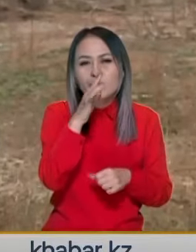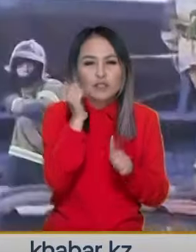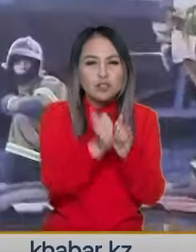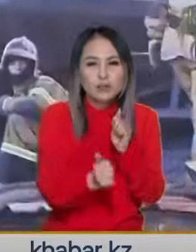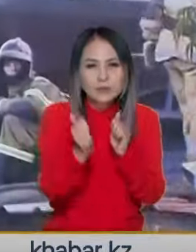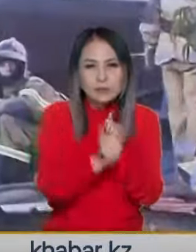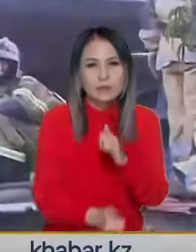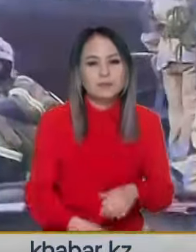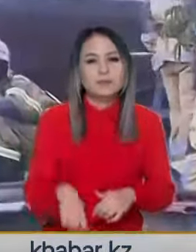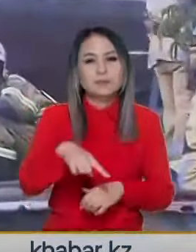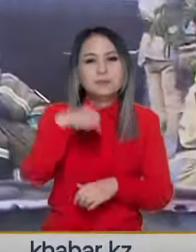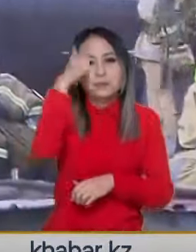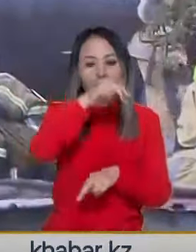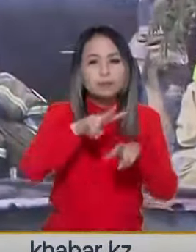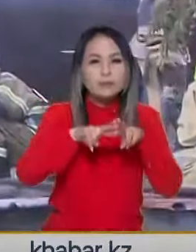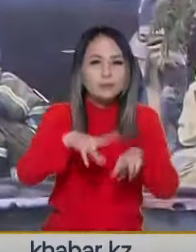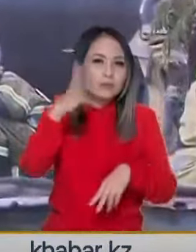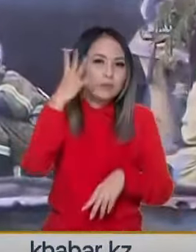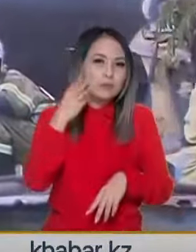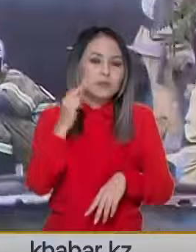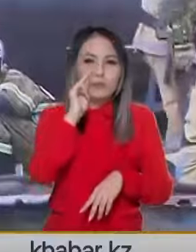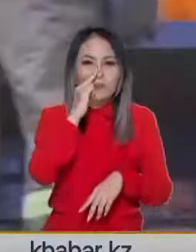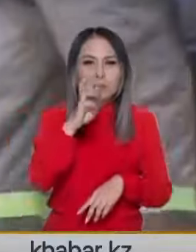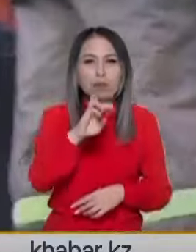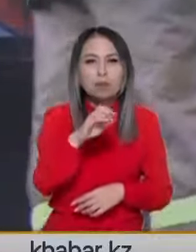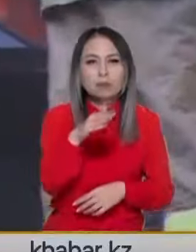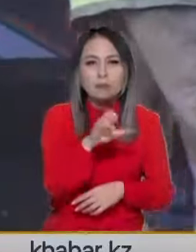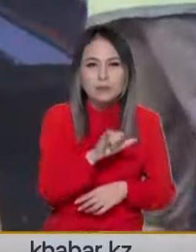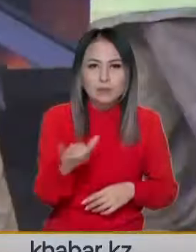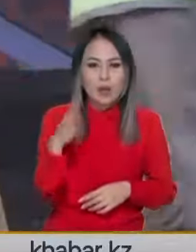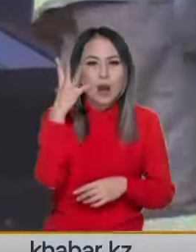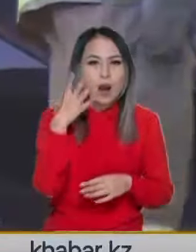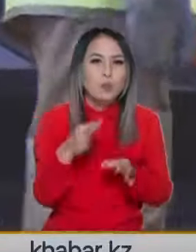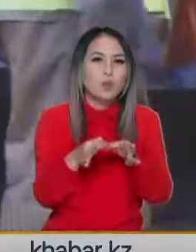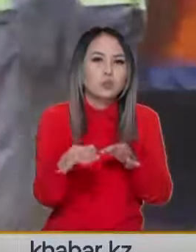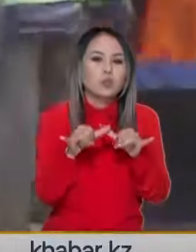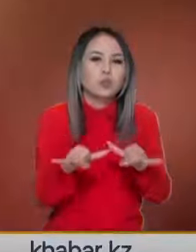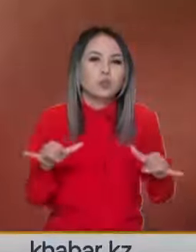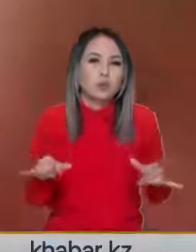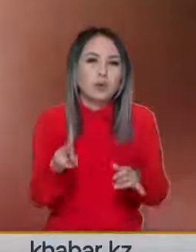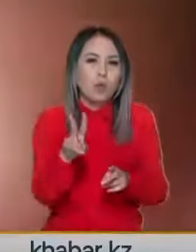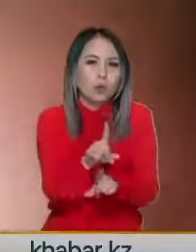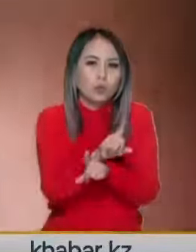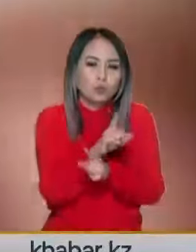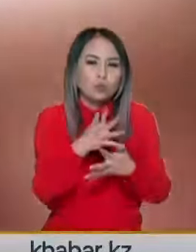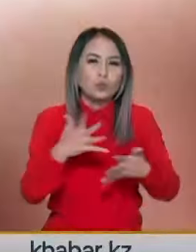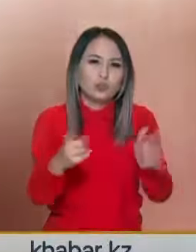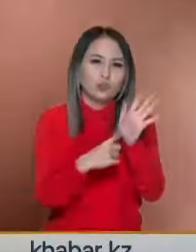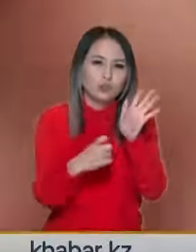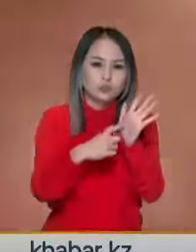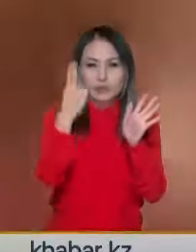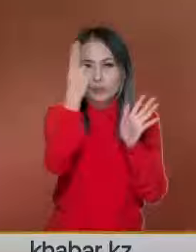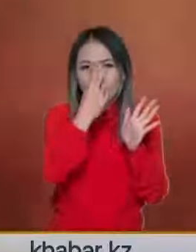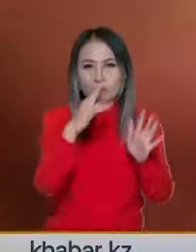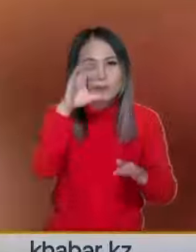кетеді. Биыл Астана, Алматы, Шымкент қалаларымен қатар Маңғыстау және Алматы облыстарында өрт көбейген. Ал қаза тапқандардың көбі Қарағанды, Ақмола,